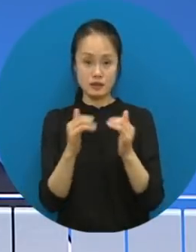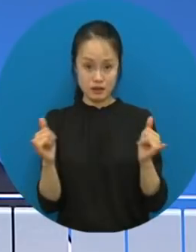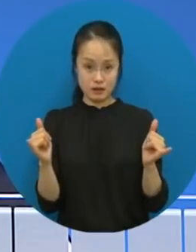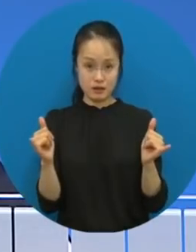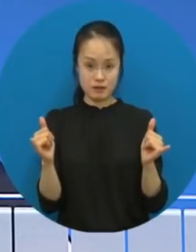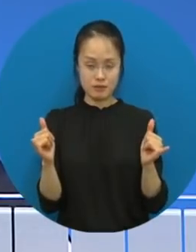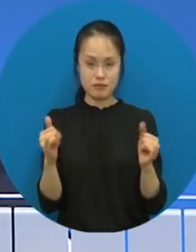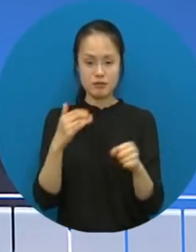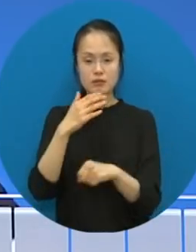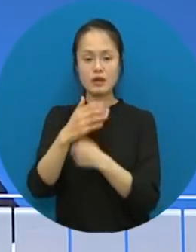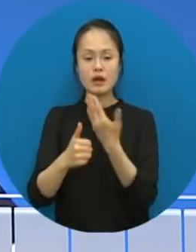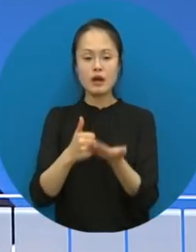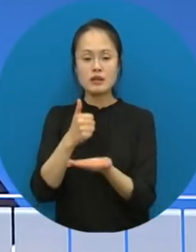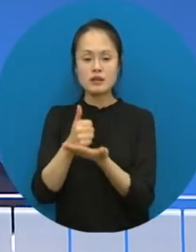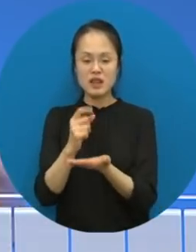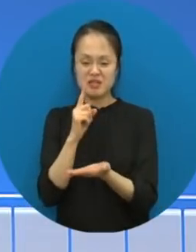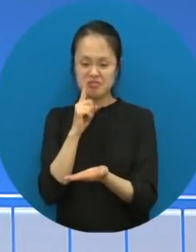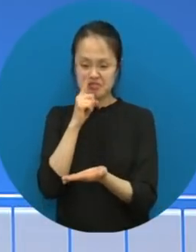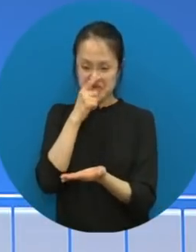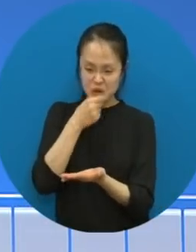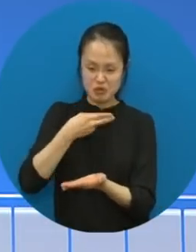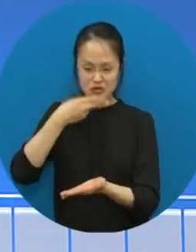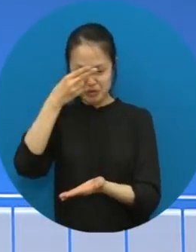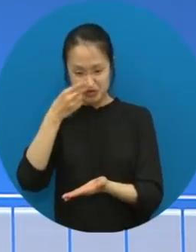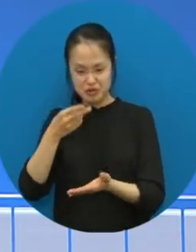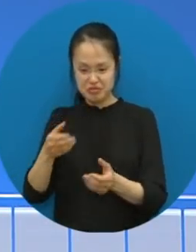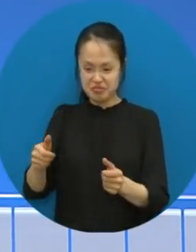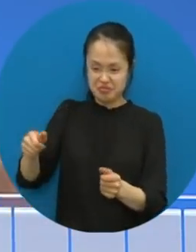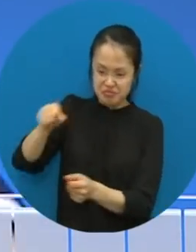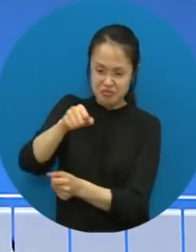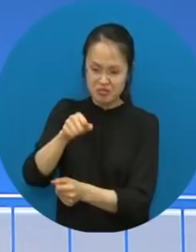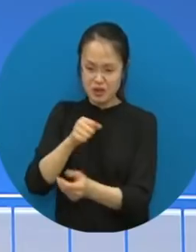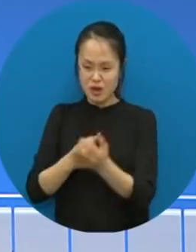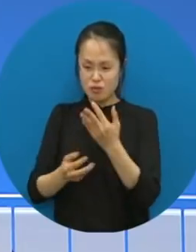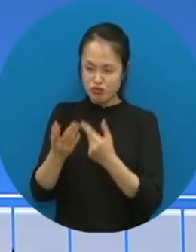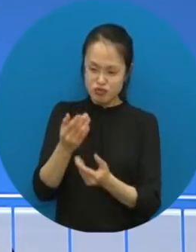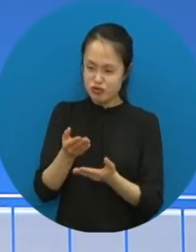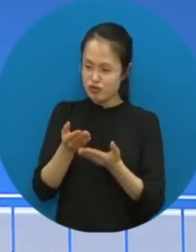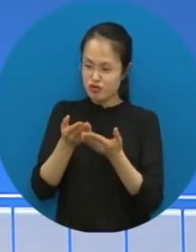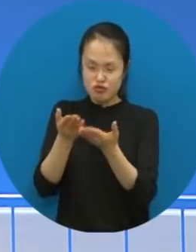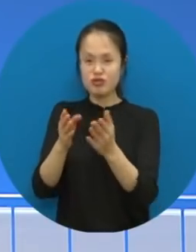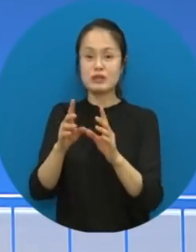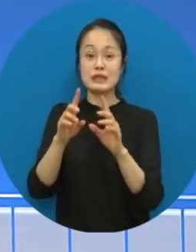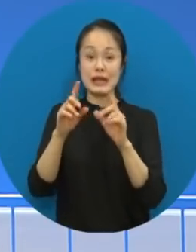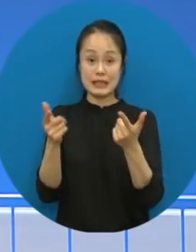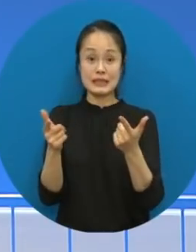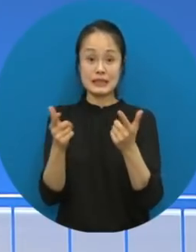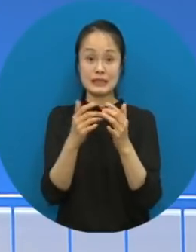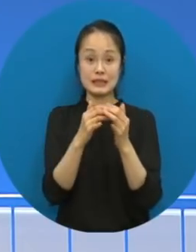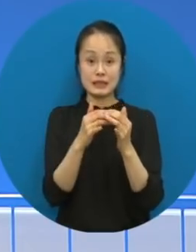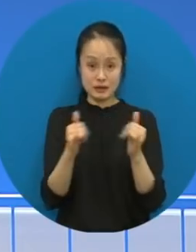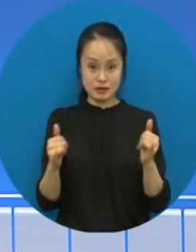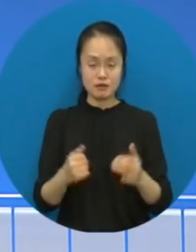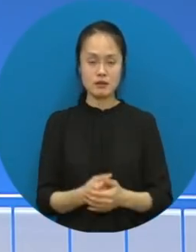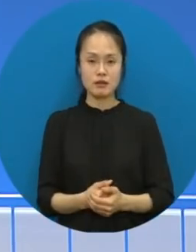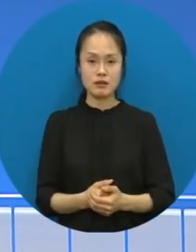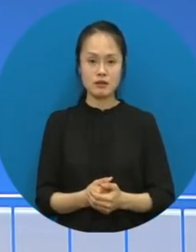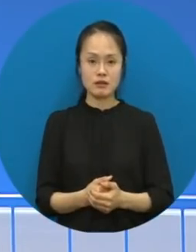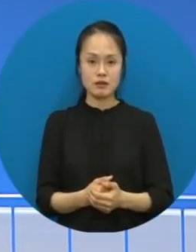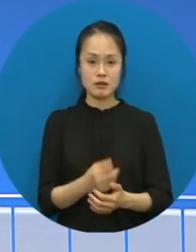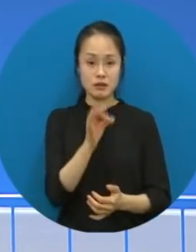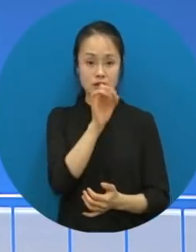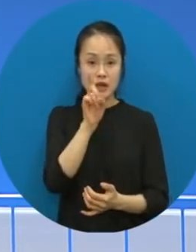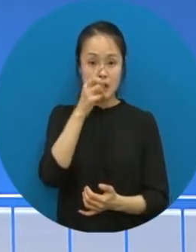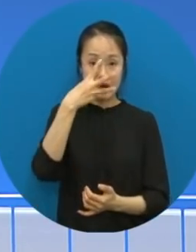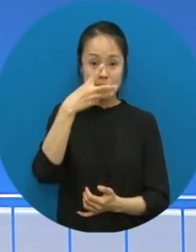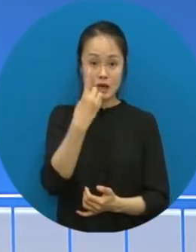하나님에게 더러운 술을 붓지 아니하고 더러운 불을 갖다 드리지 않는 자, 아론의 아들들이 하나님에게 부정한